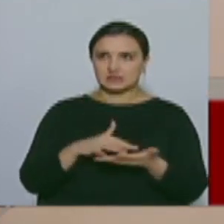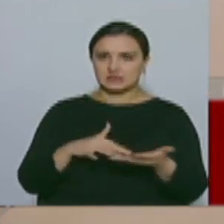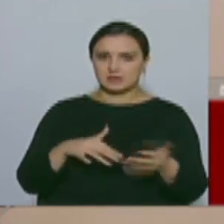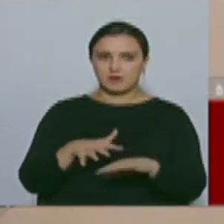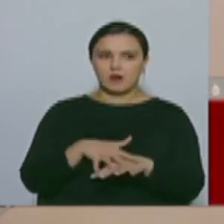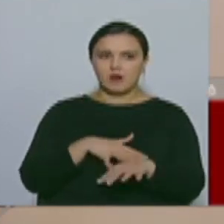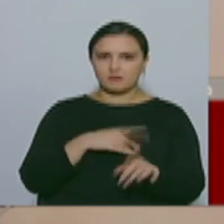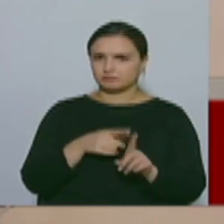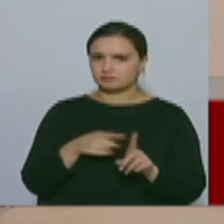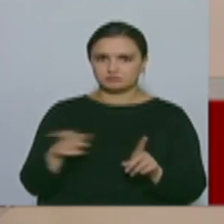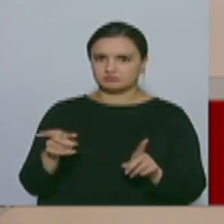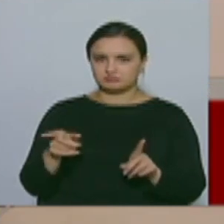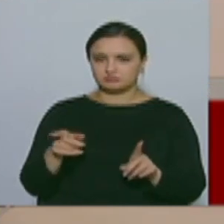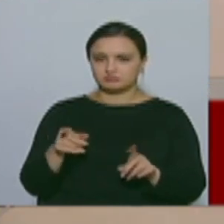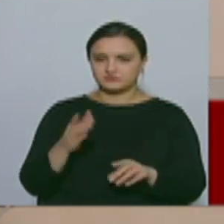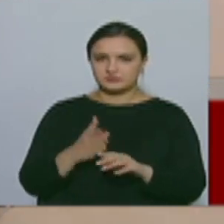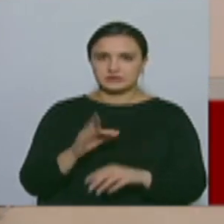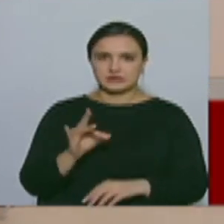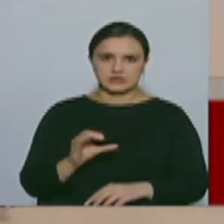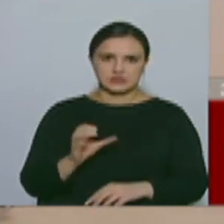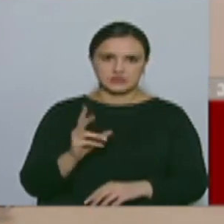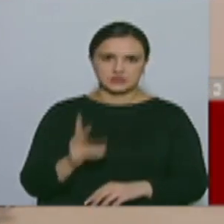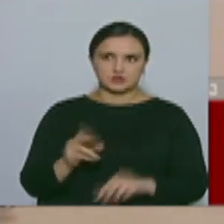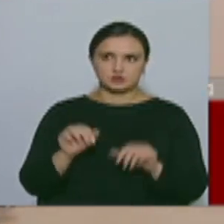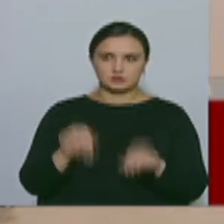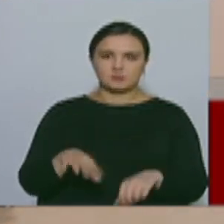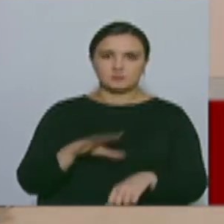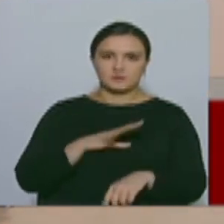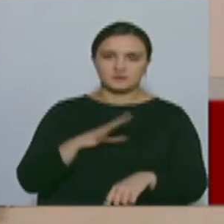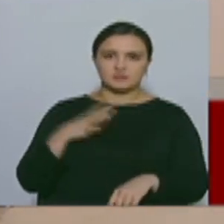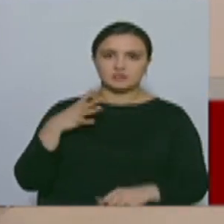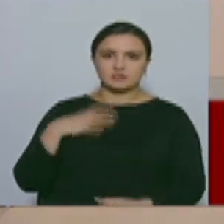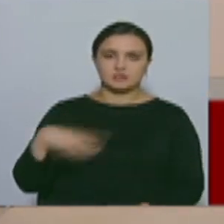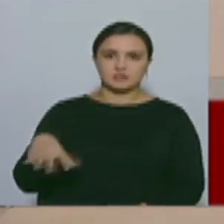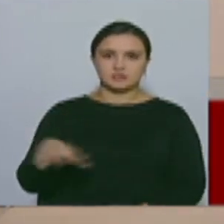ხნის განმავლობაში შეიცავს ისეთ რისკებს რომელსაც შეიძლება მოყვეს ქვეყნის